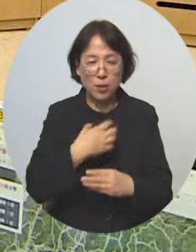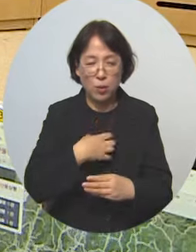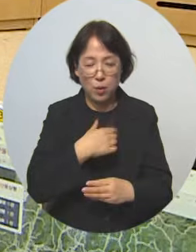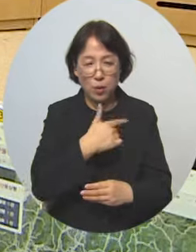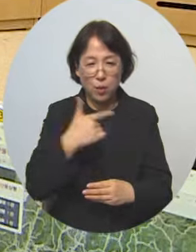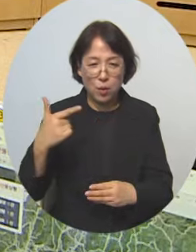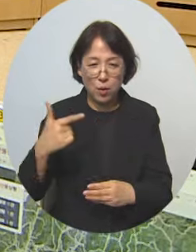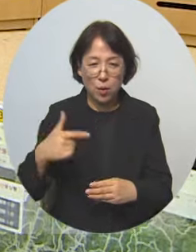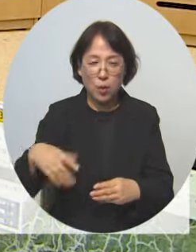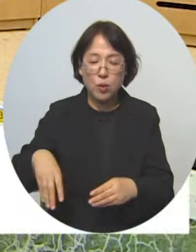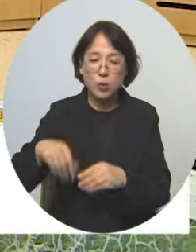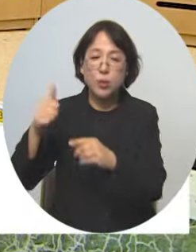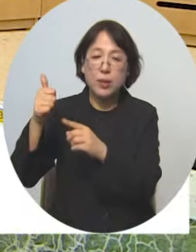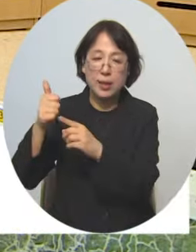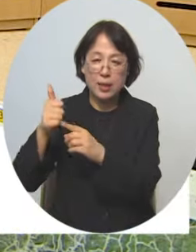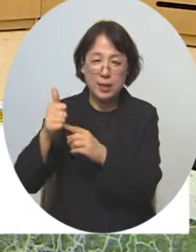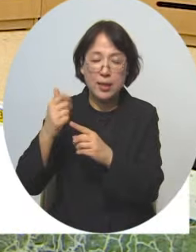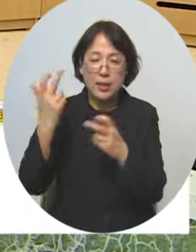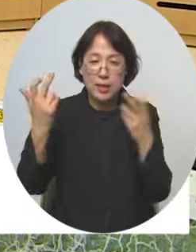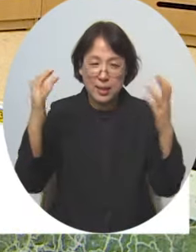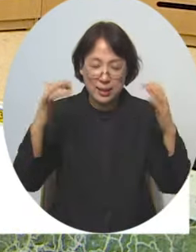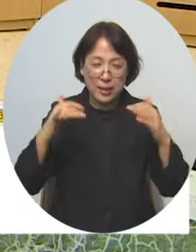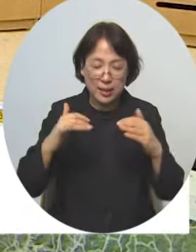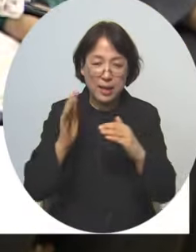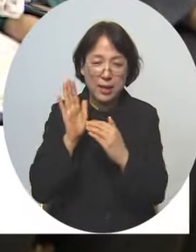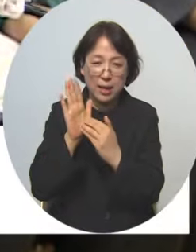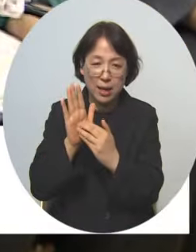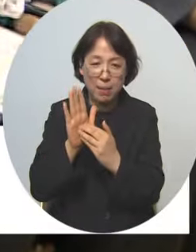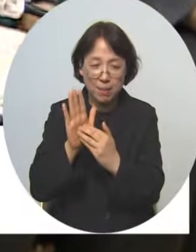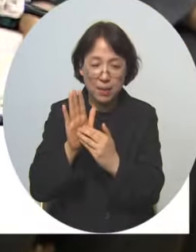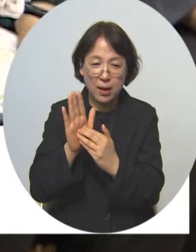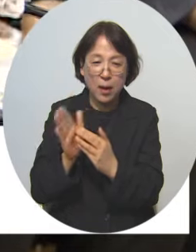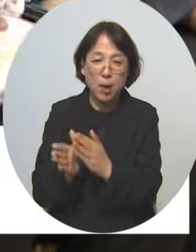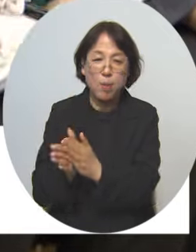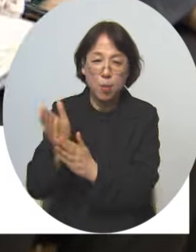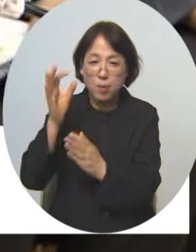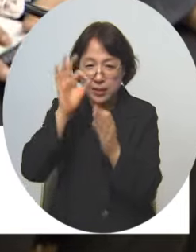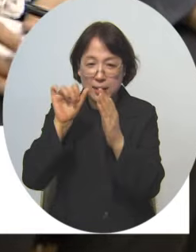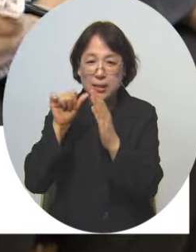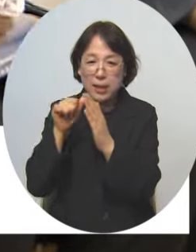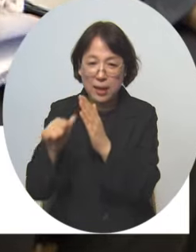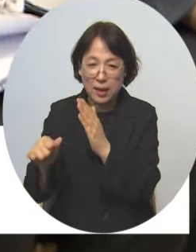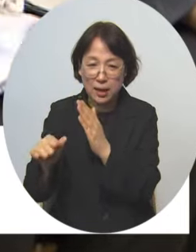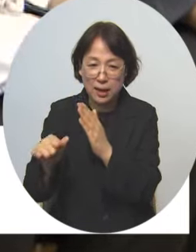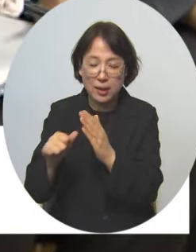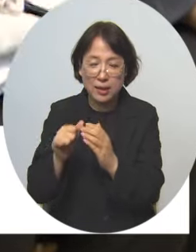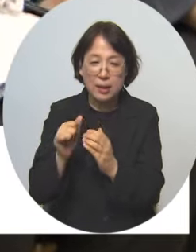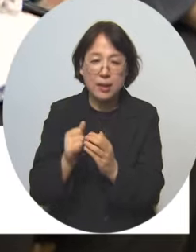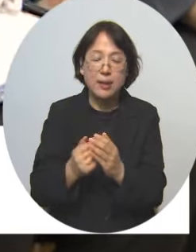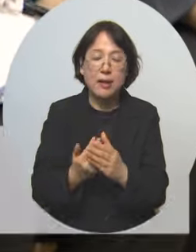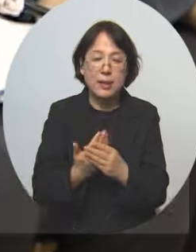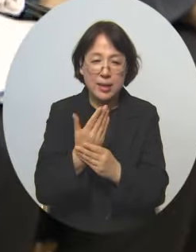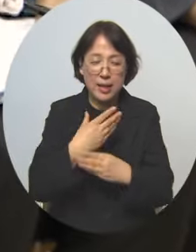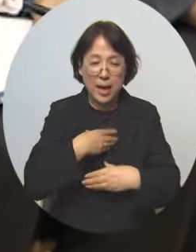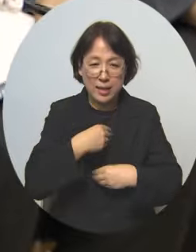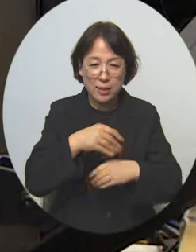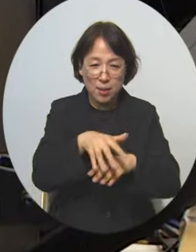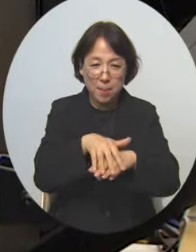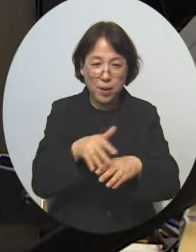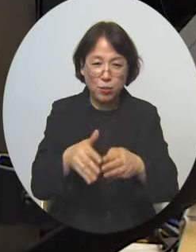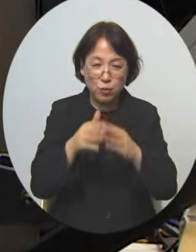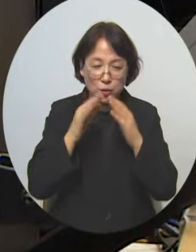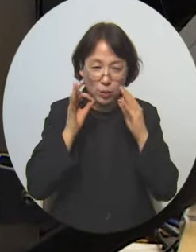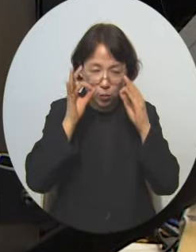한덕수 국무총리는 산사태 예방지원본부를 찾아 재난안전망 구축에 최선을 다해야 한다고 강조했습니다.